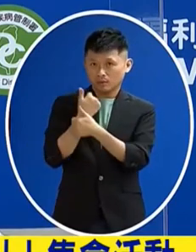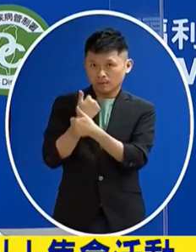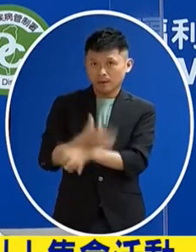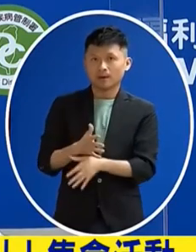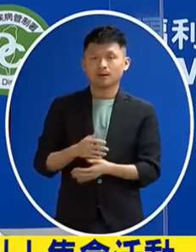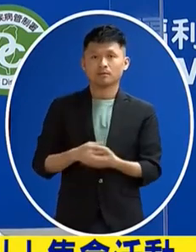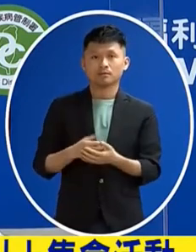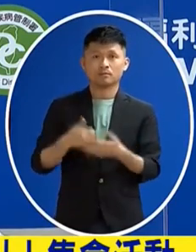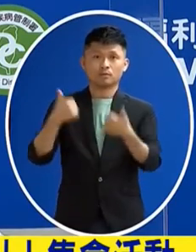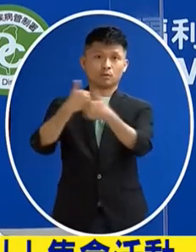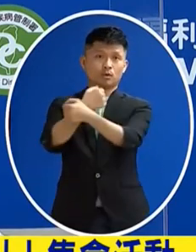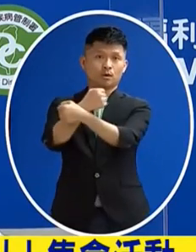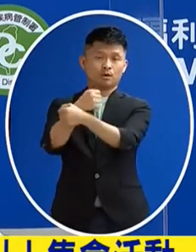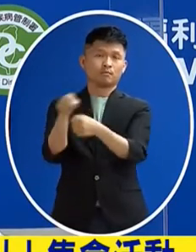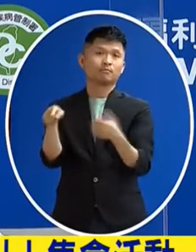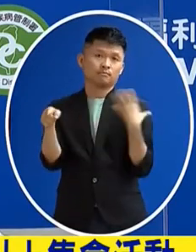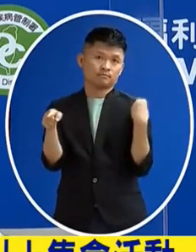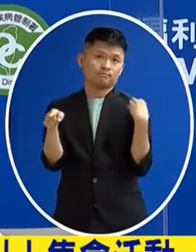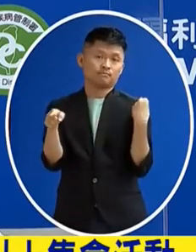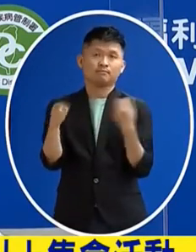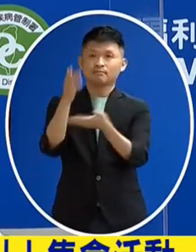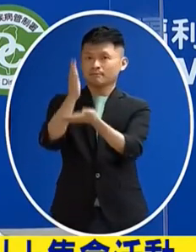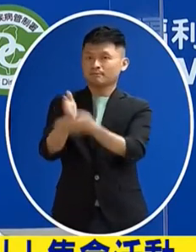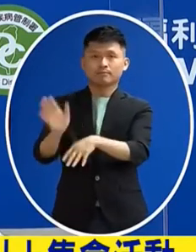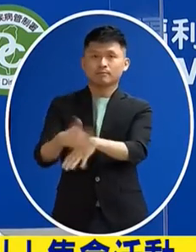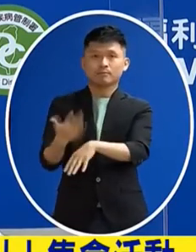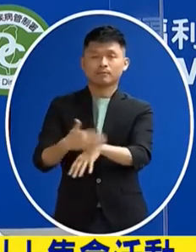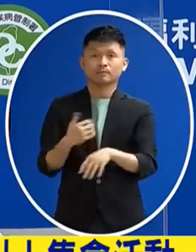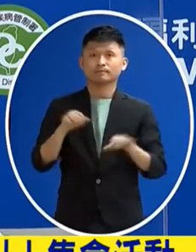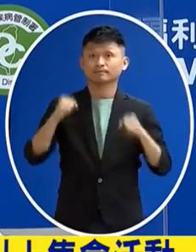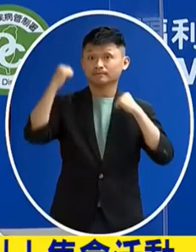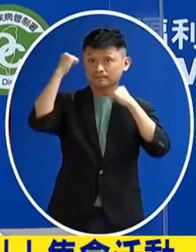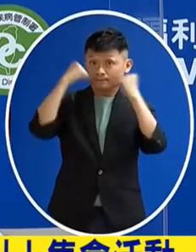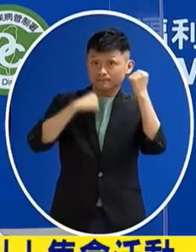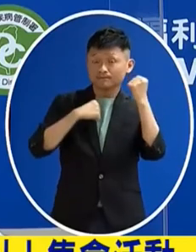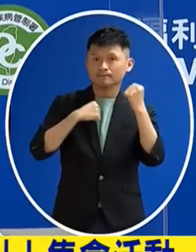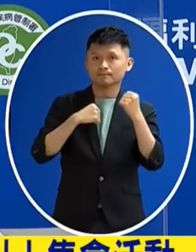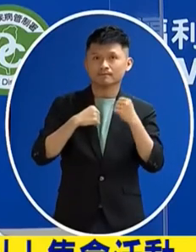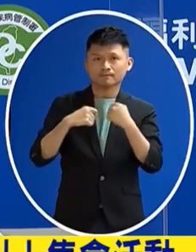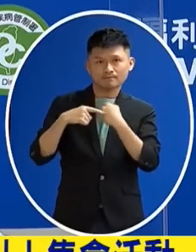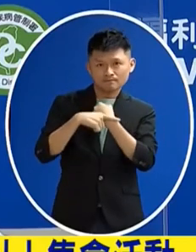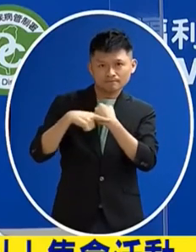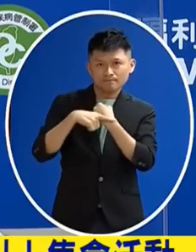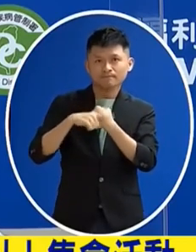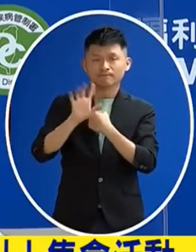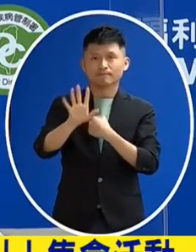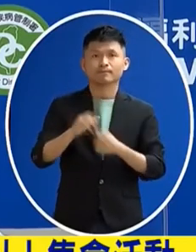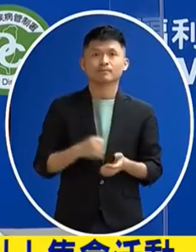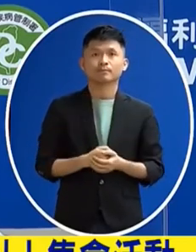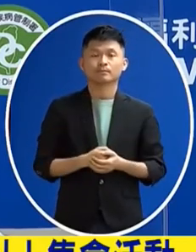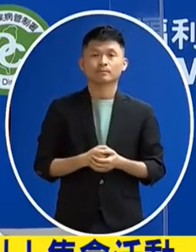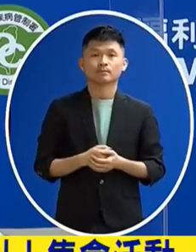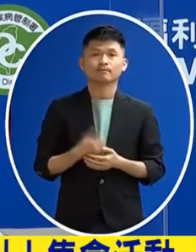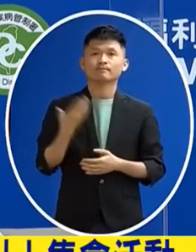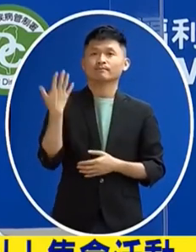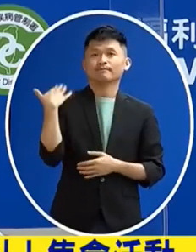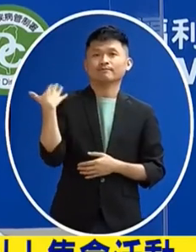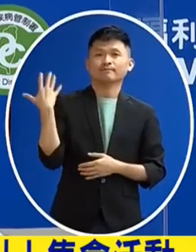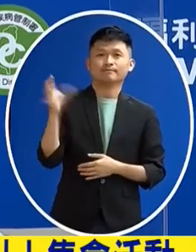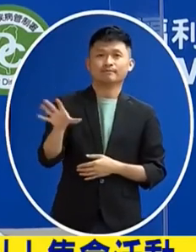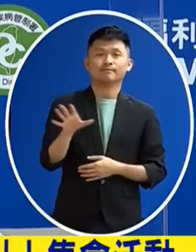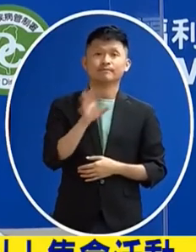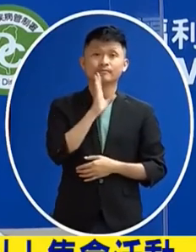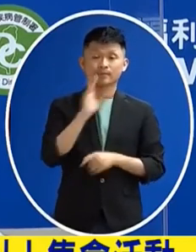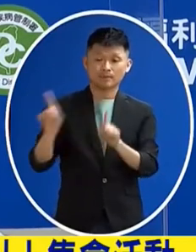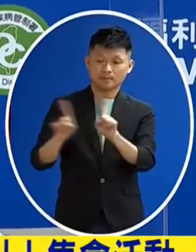不会停，哈，会考不会停，哈。今天早上我们也在哈相关的单位也在研究过，那基本上还是照以前就不